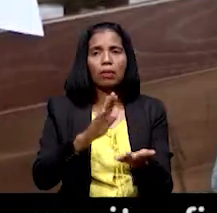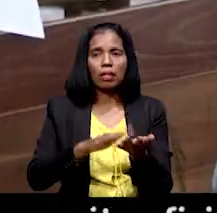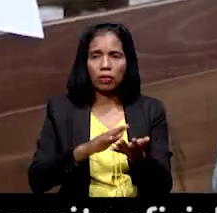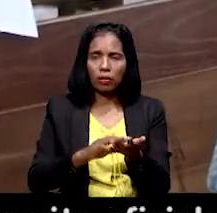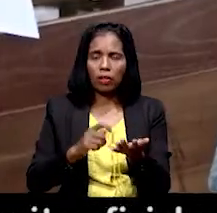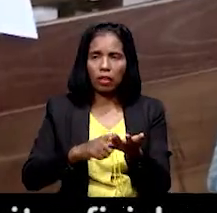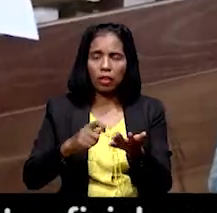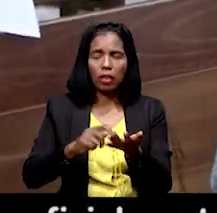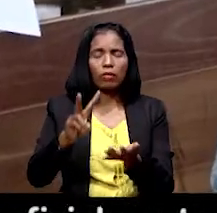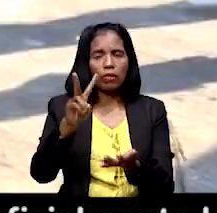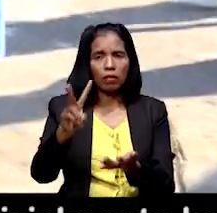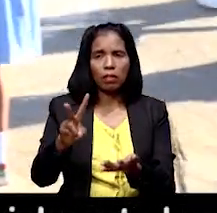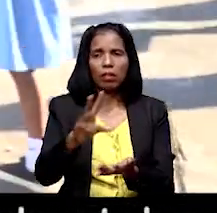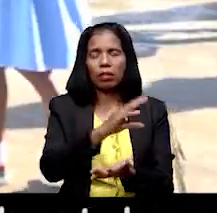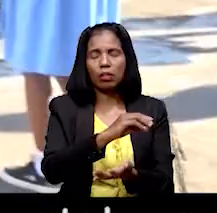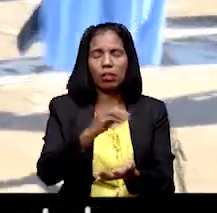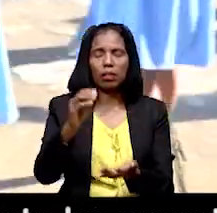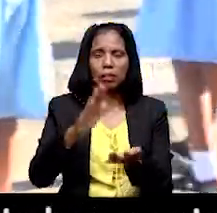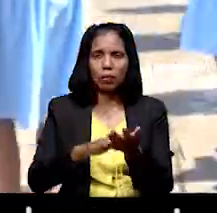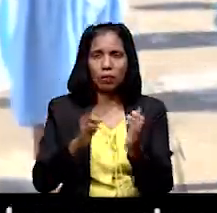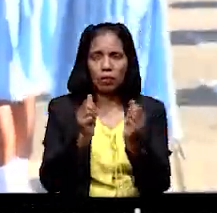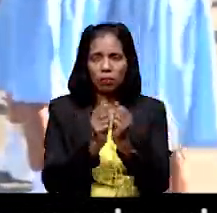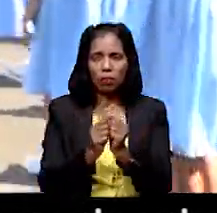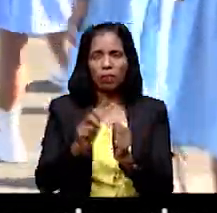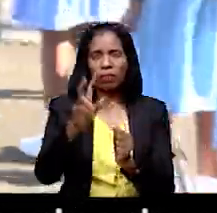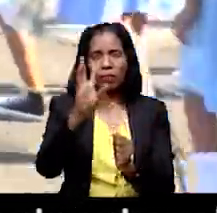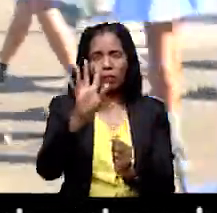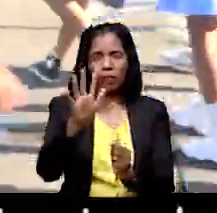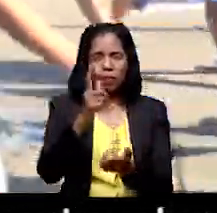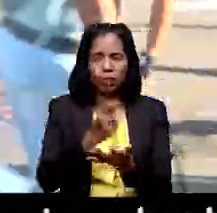técnica vocacional quase rihun lima. Na plan sever, benvinda Ximenes, Ziemen.